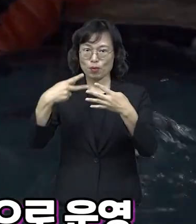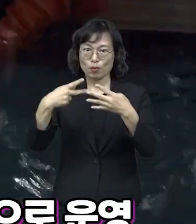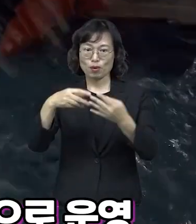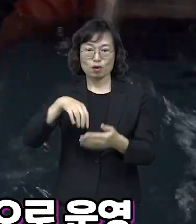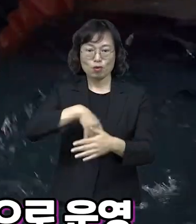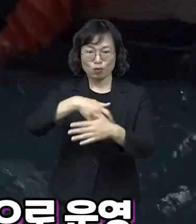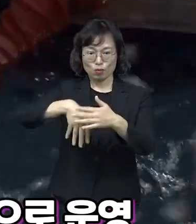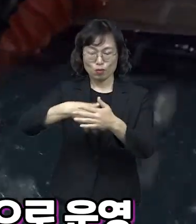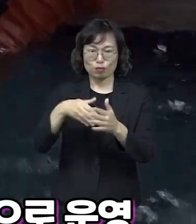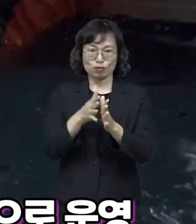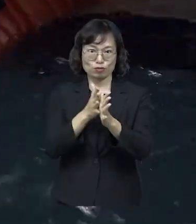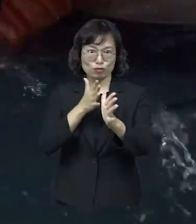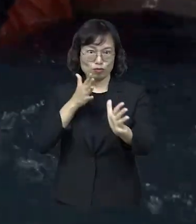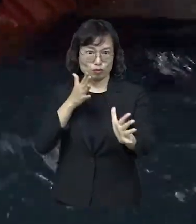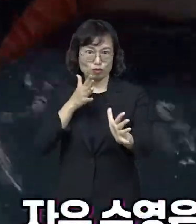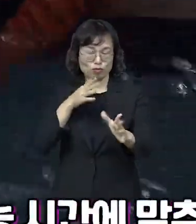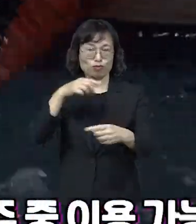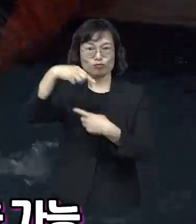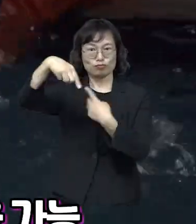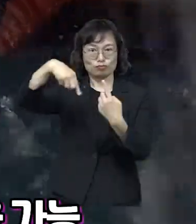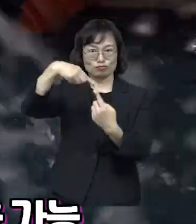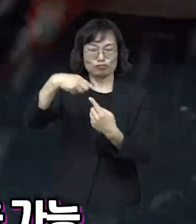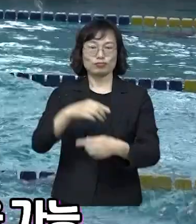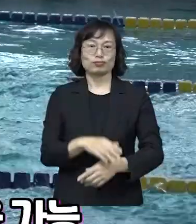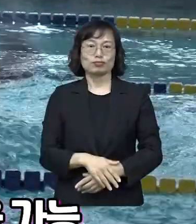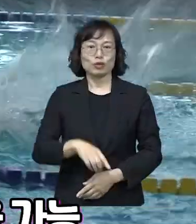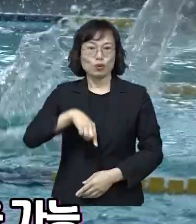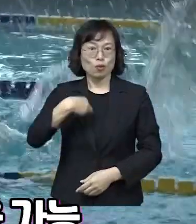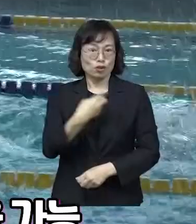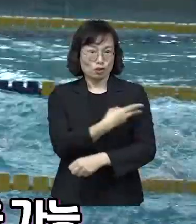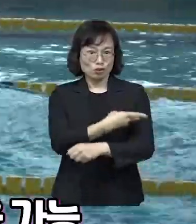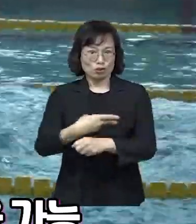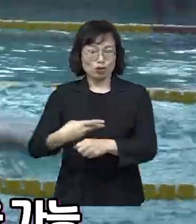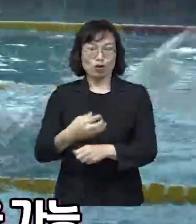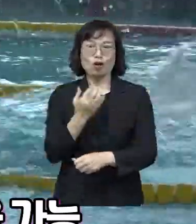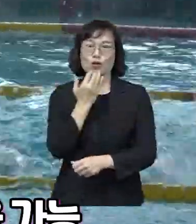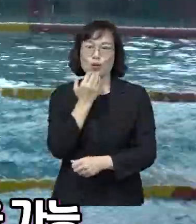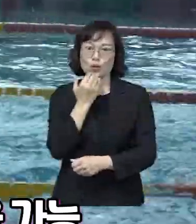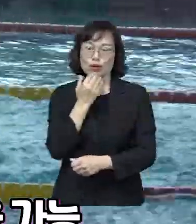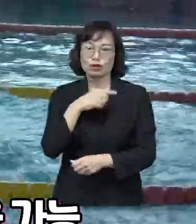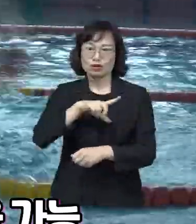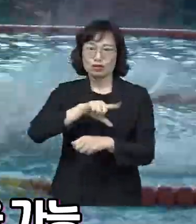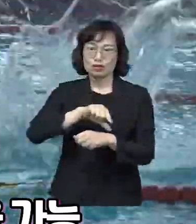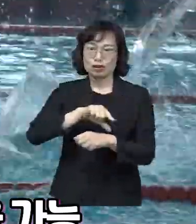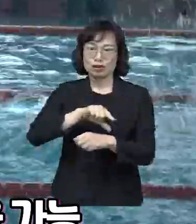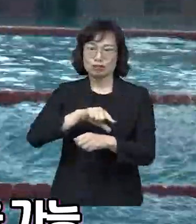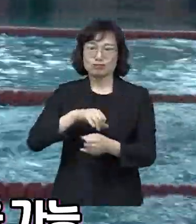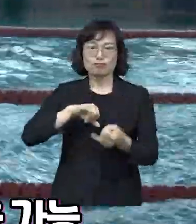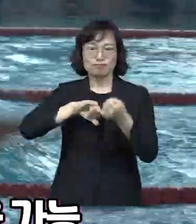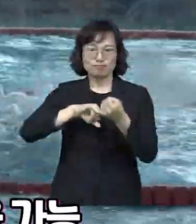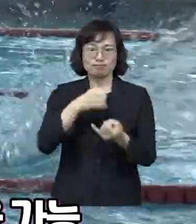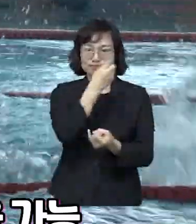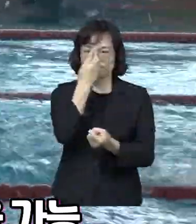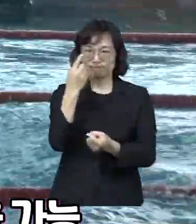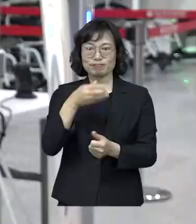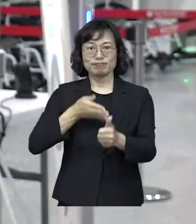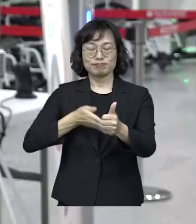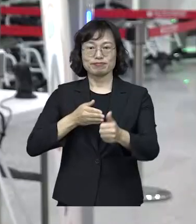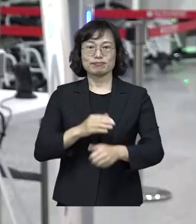선착순으로 운영하고 있습니다. 또 자유수영은 가능 시간에 맞추어 주중에 이용 가능하니 참고하시기